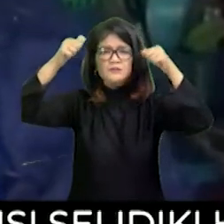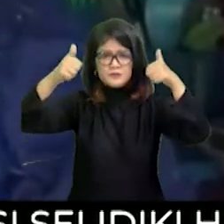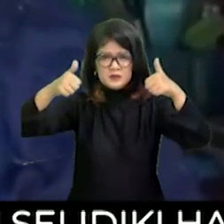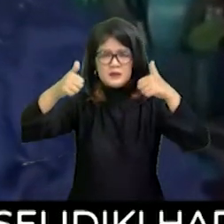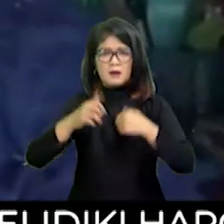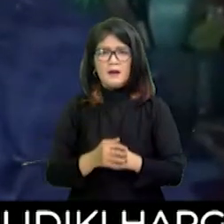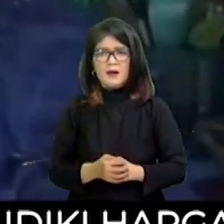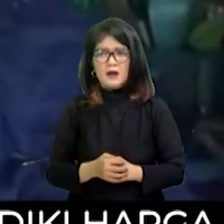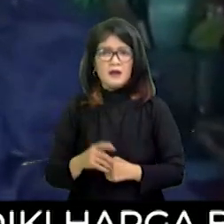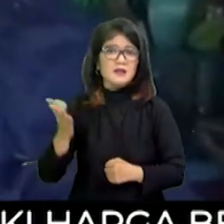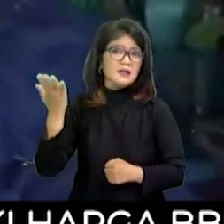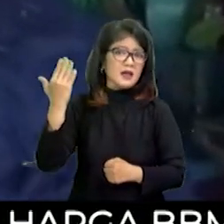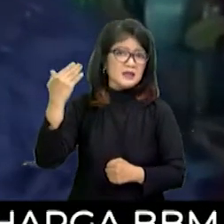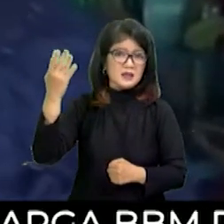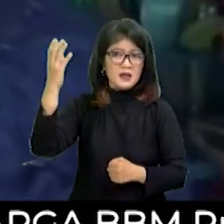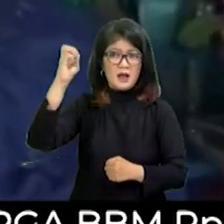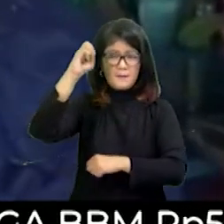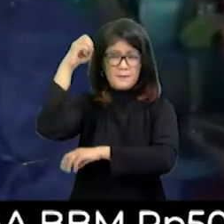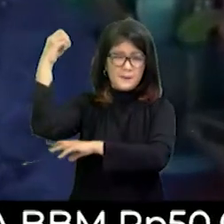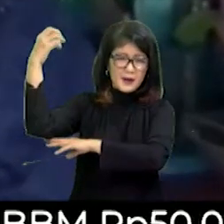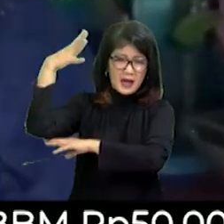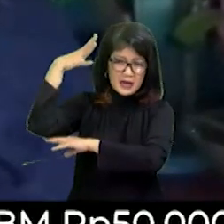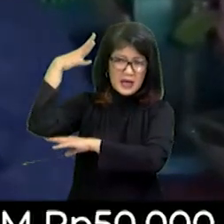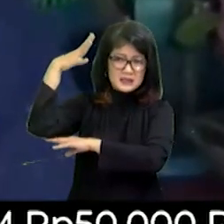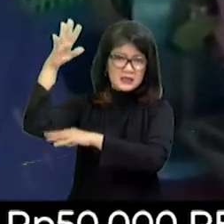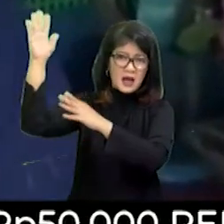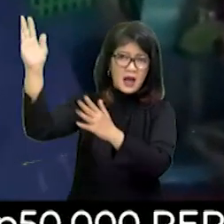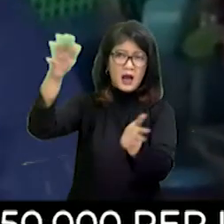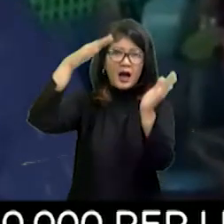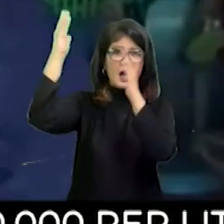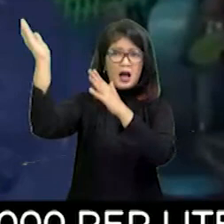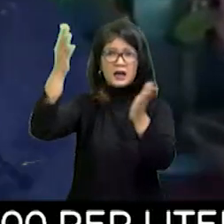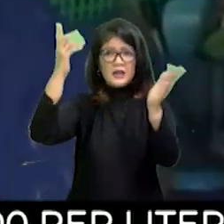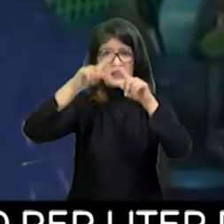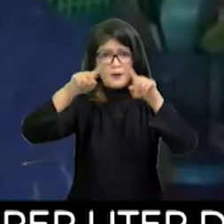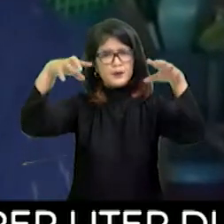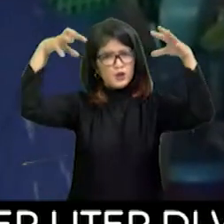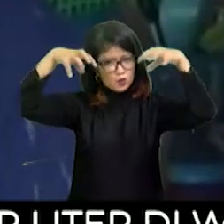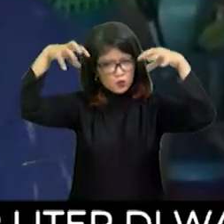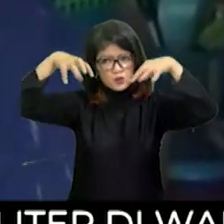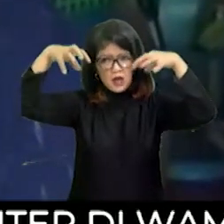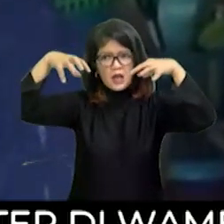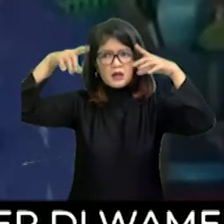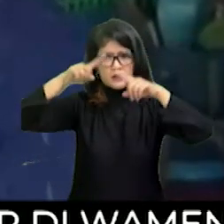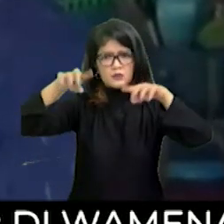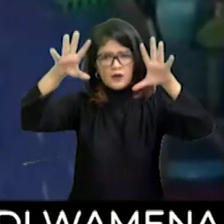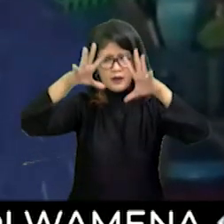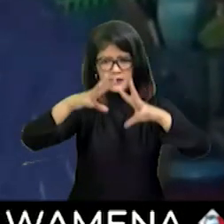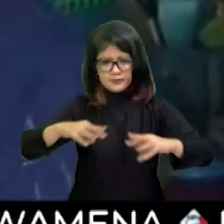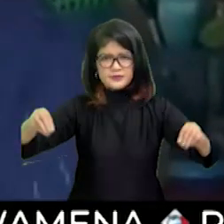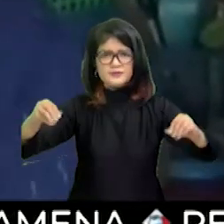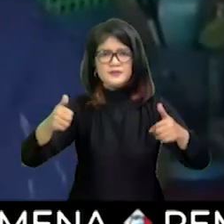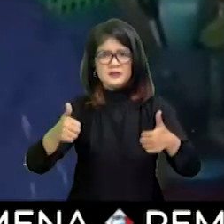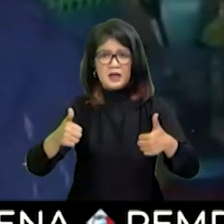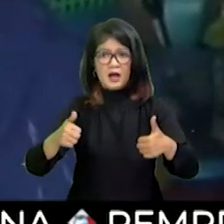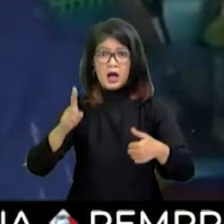sini. Setelah itu hujan, nggak nyampe sini, udah nggak ada, udah reda. Kalau nggak ada hujan, abu mesti